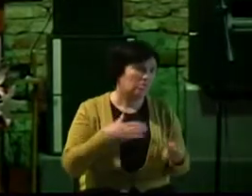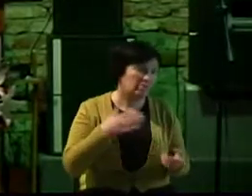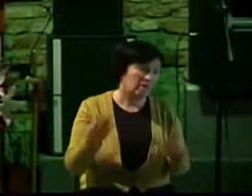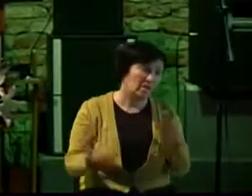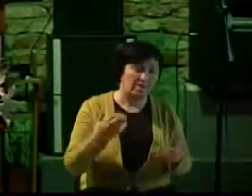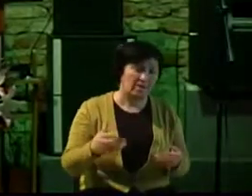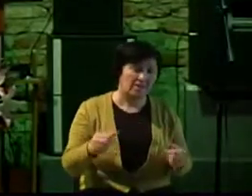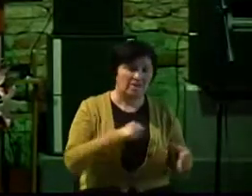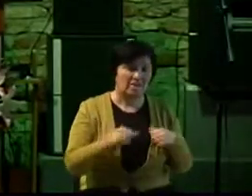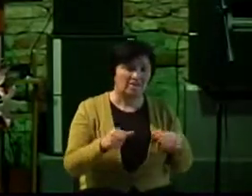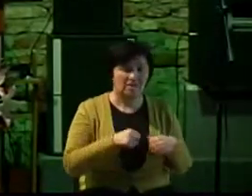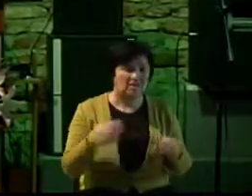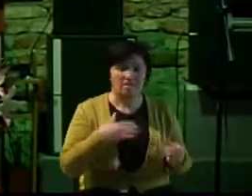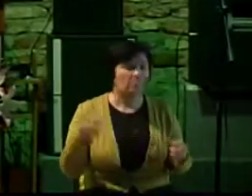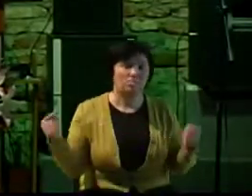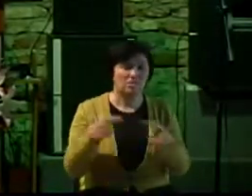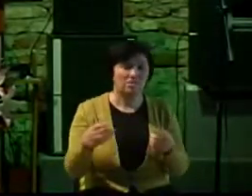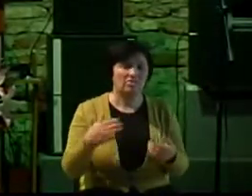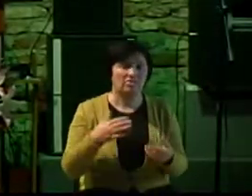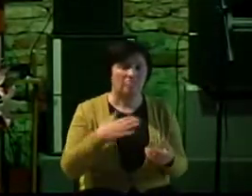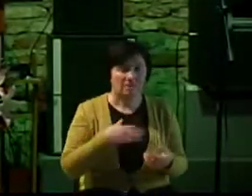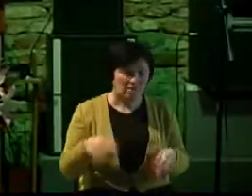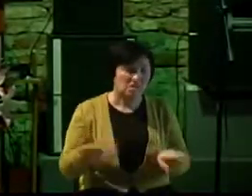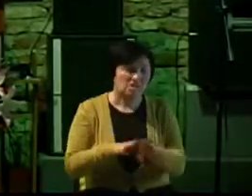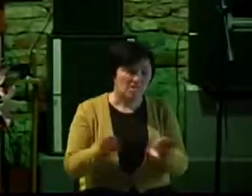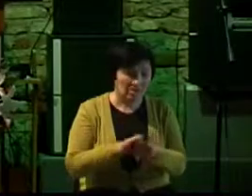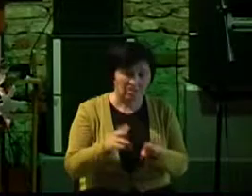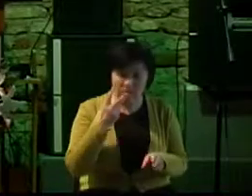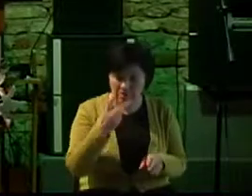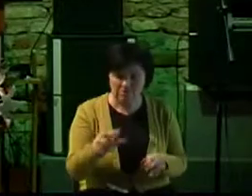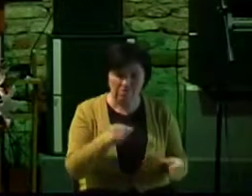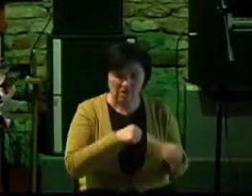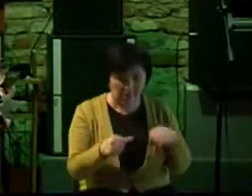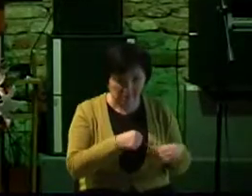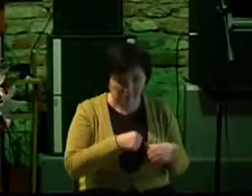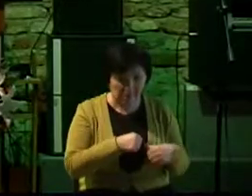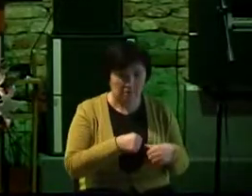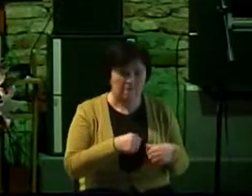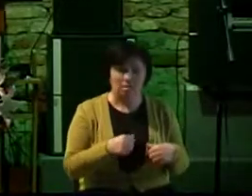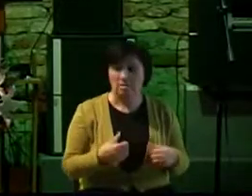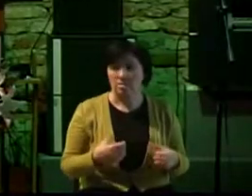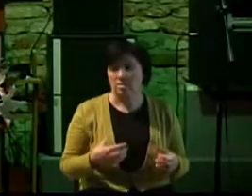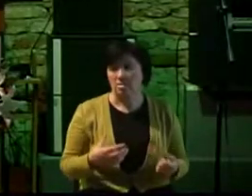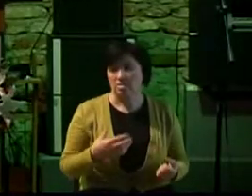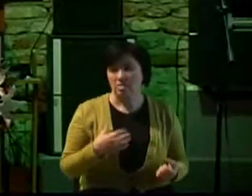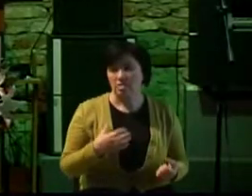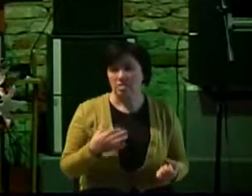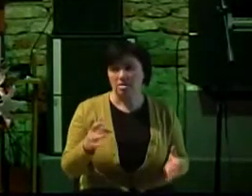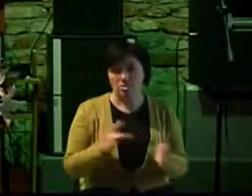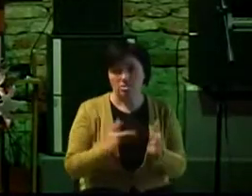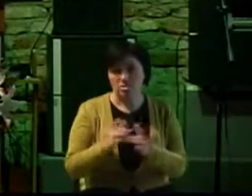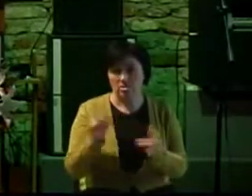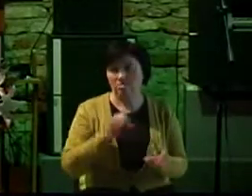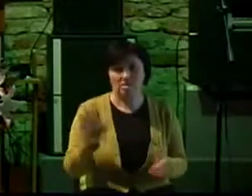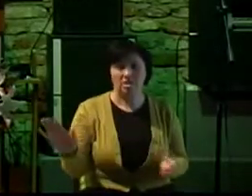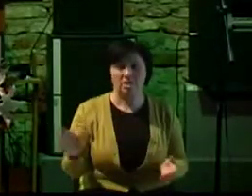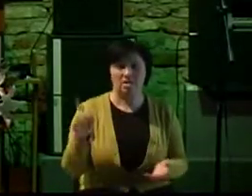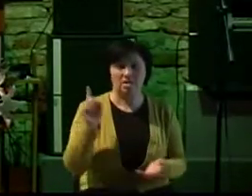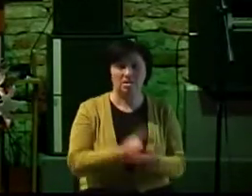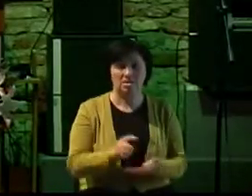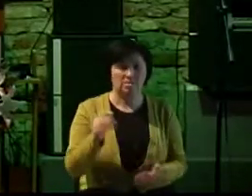грех напрямую не направлен против меня, но это явно является грехом, то со своей стороны Иисус говорит, что мы не